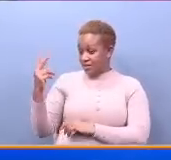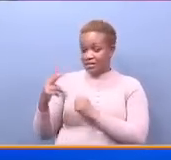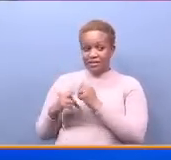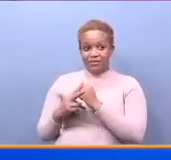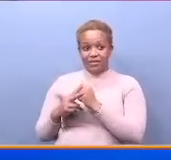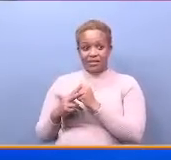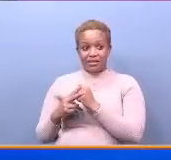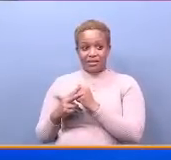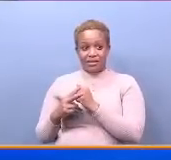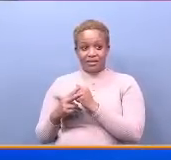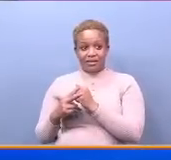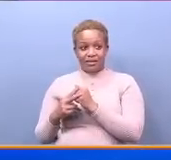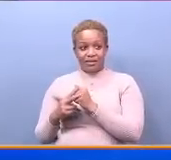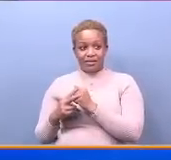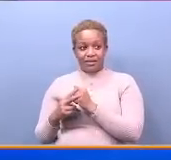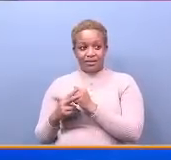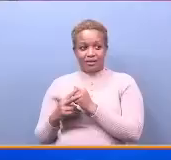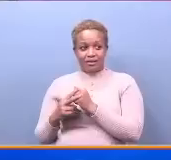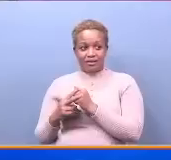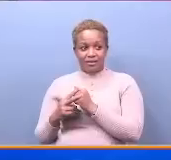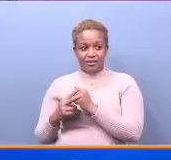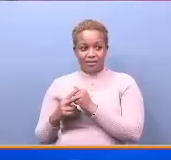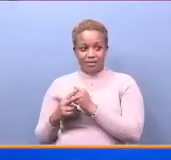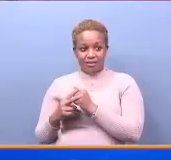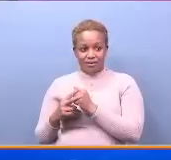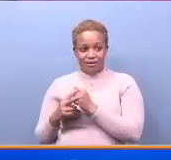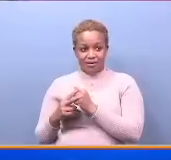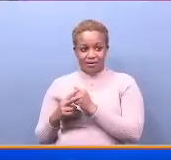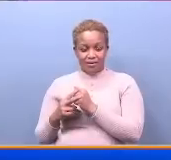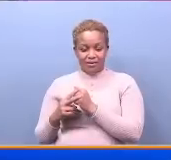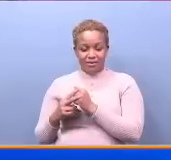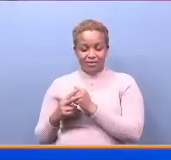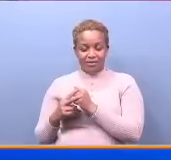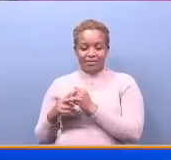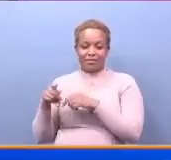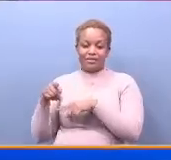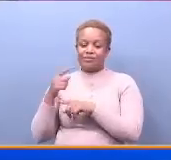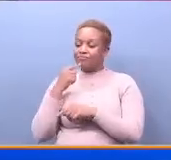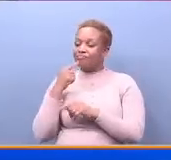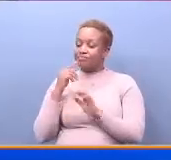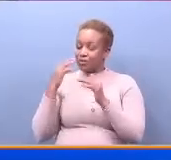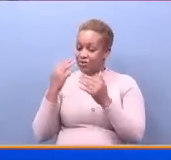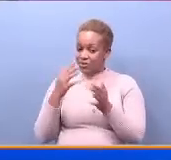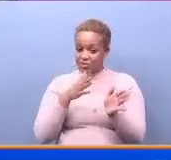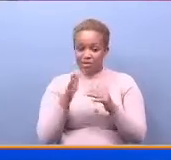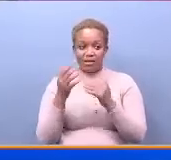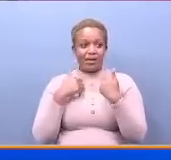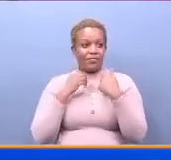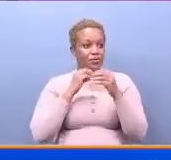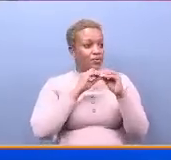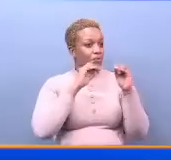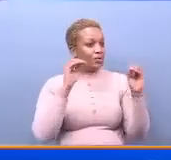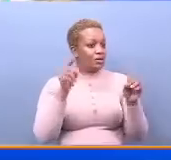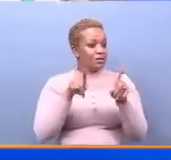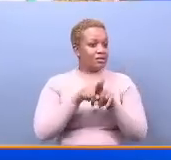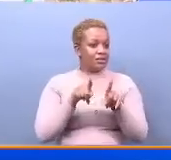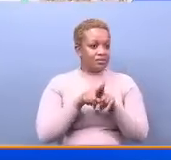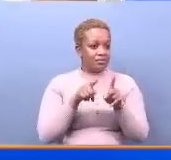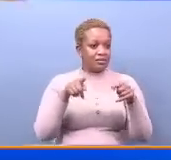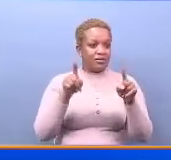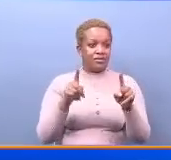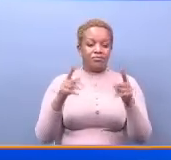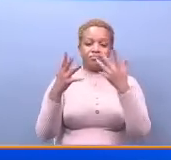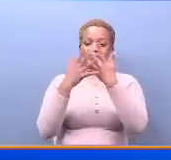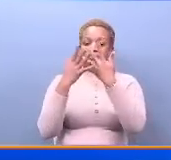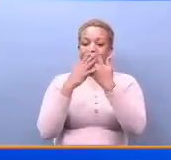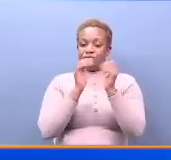Nurdin Haji. Na mimi niko na right to reply. Lakini kwa lugha nzuri. Yeye si ameenda akasema mimi sina chance. Mm-hmm. Na yeye pia tutakutana siku moja Shimolato wa makamiti,